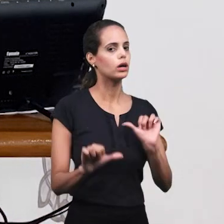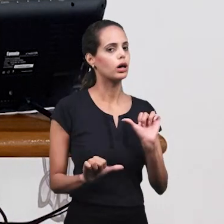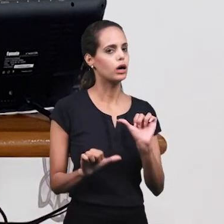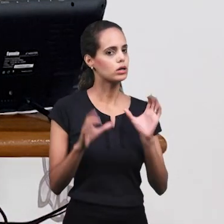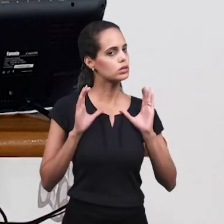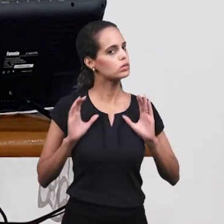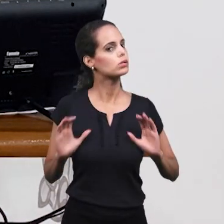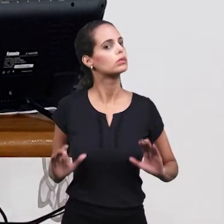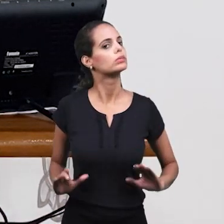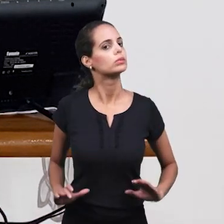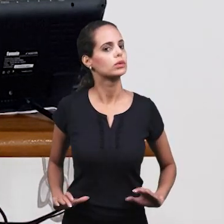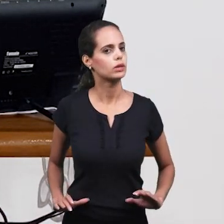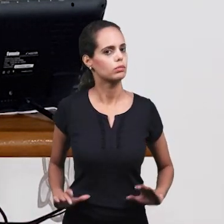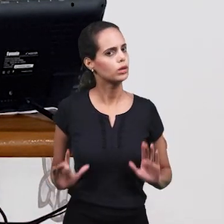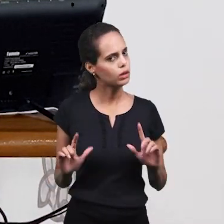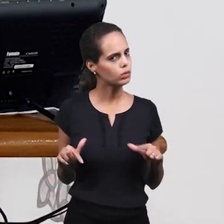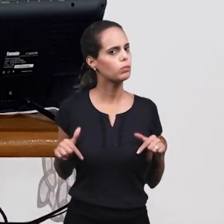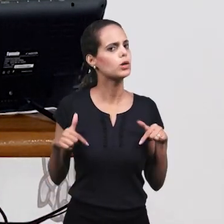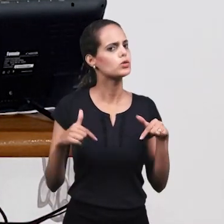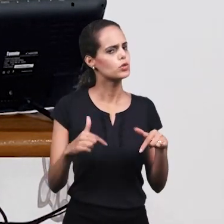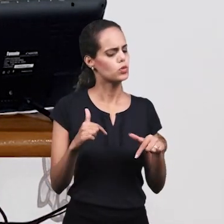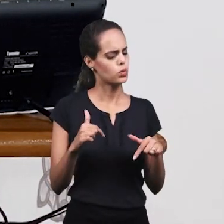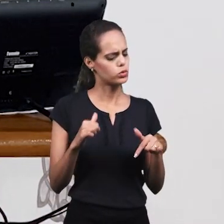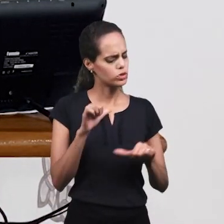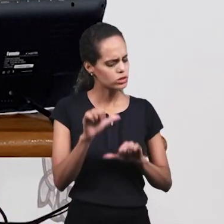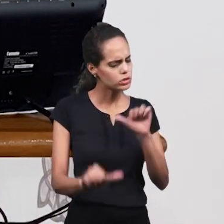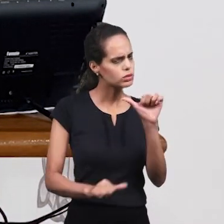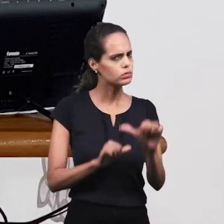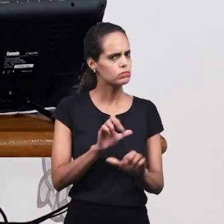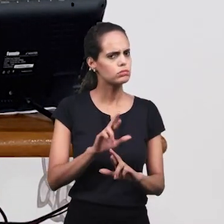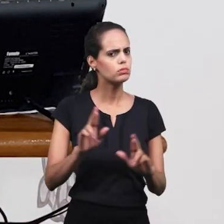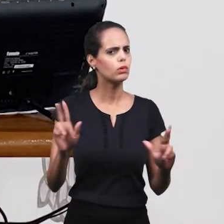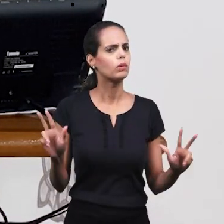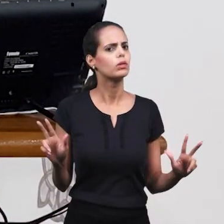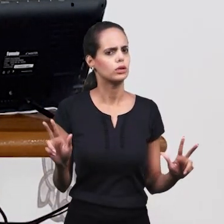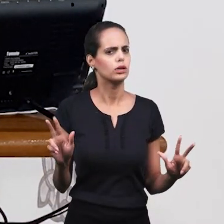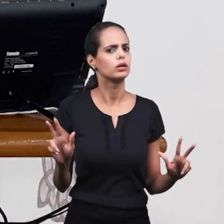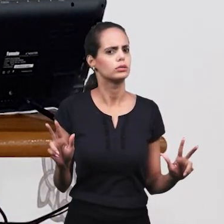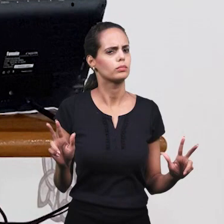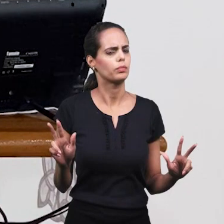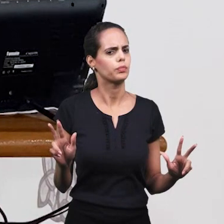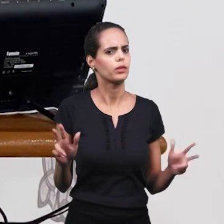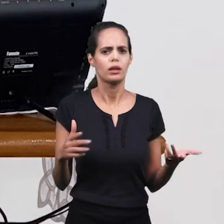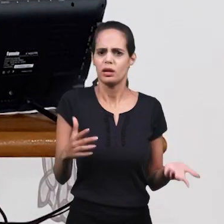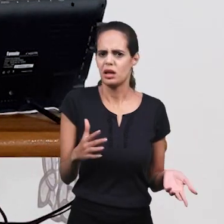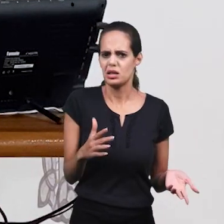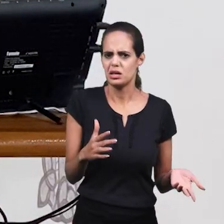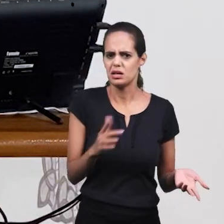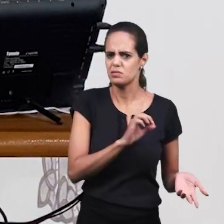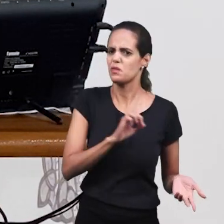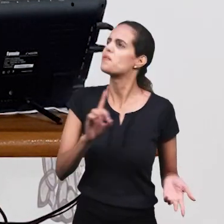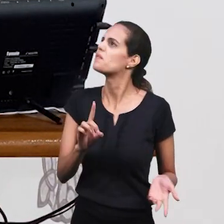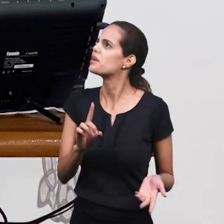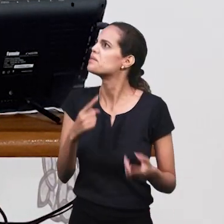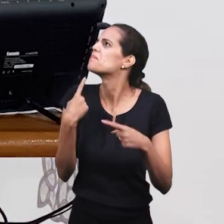à une agressivité gratuite au gouvernement, dans le cas Moïse,